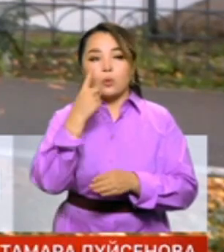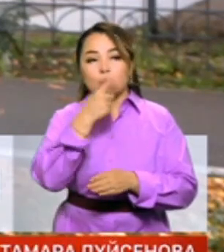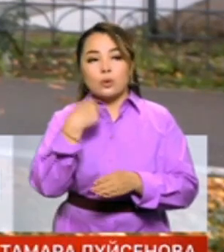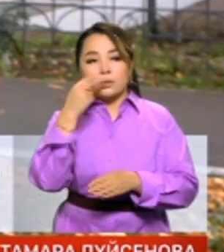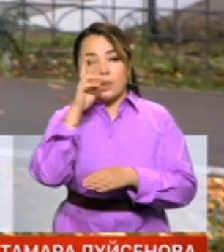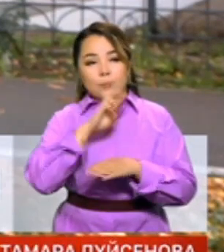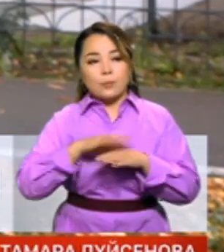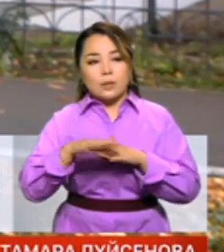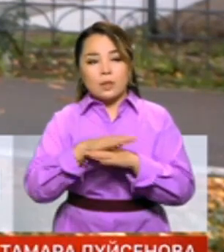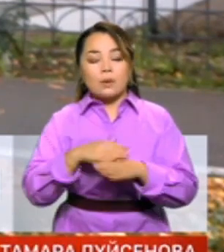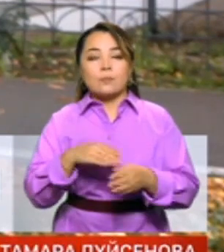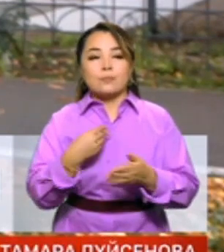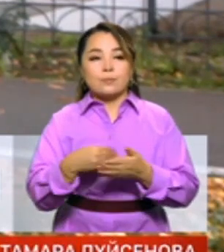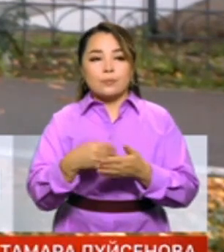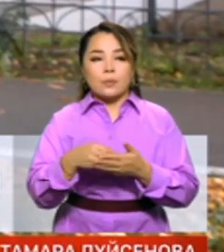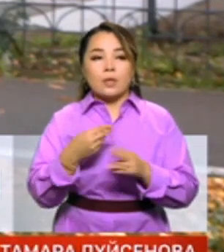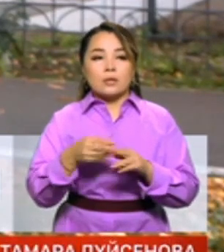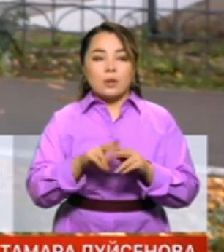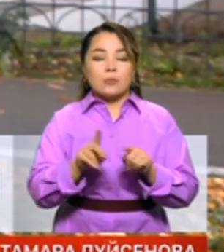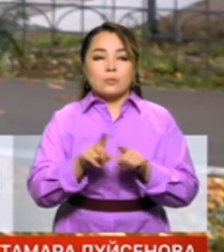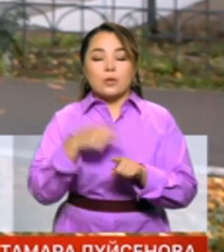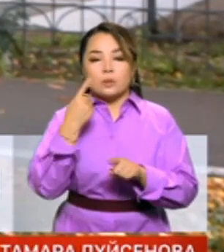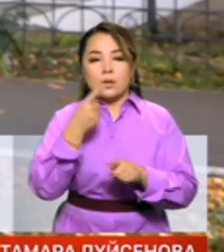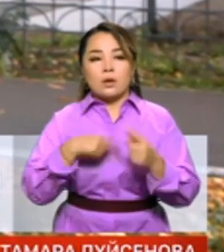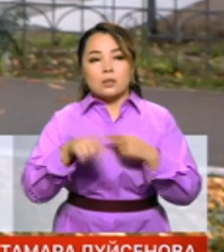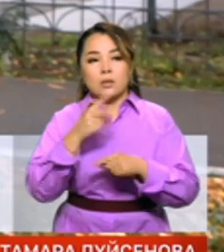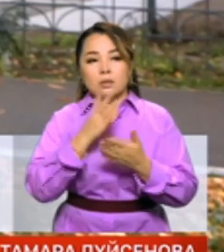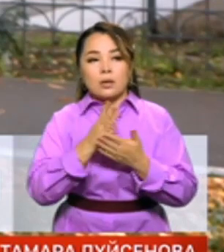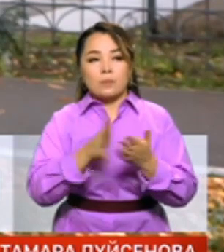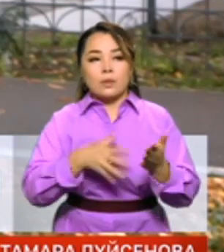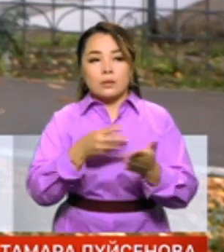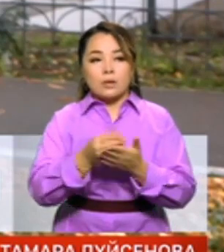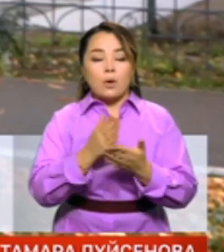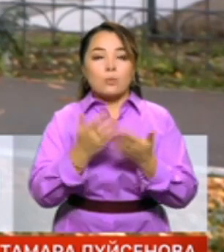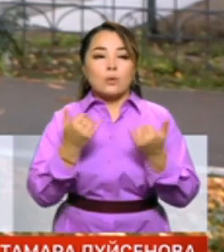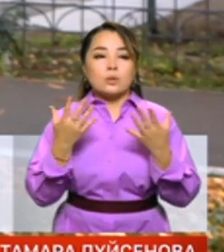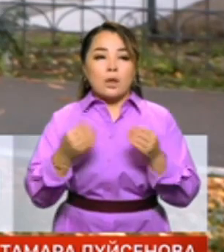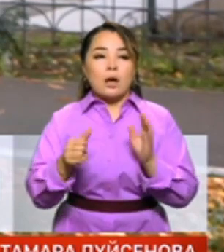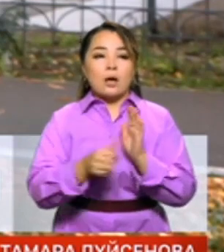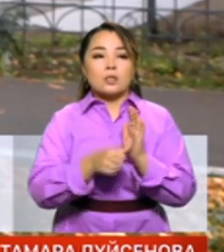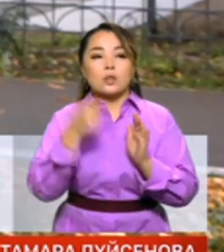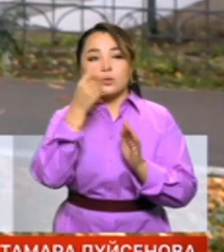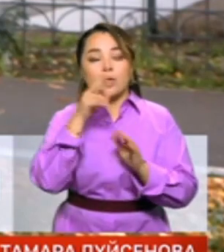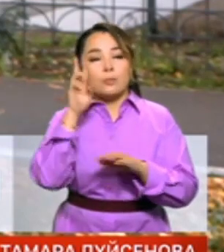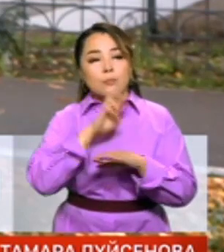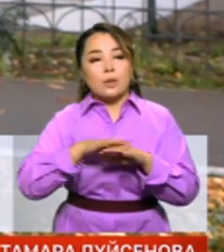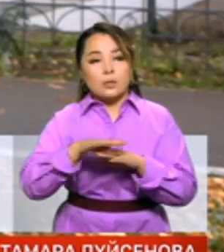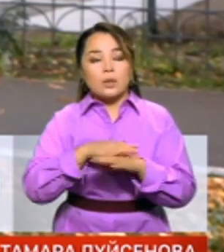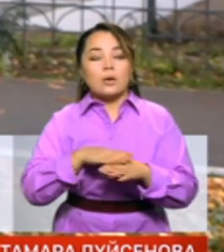мемлекеттік бюджетке берілген гранттардың сомасы ерік түрде өтелді. Бүгінгі таңда 6 тұлға мемлекеттік